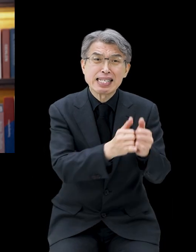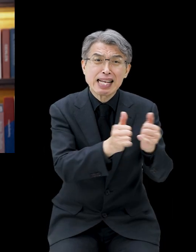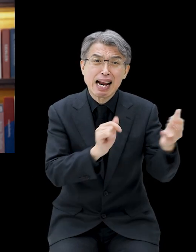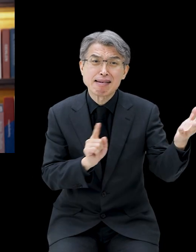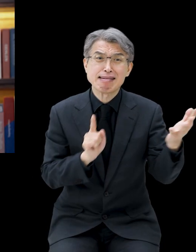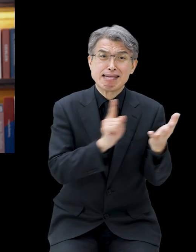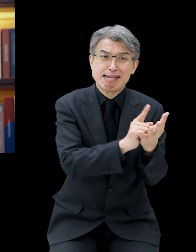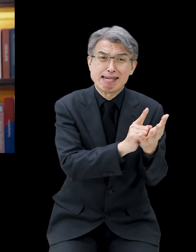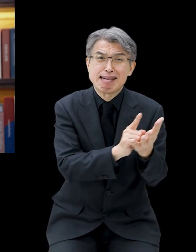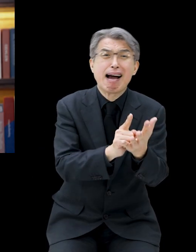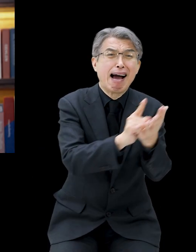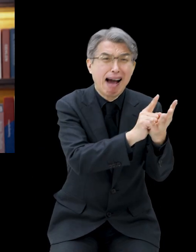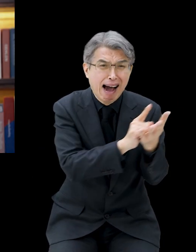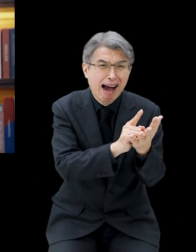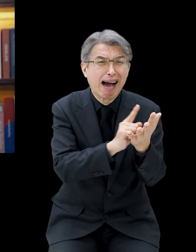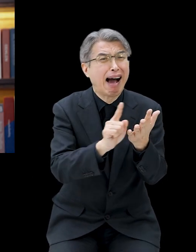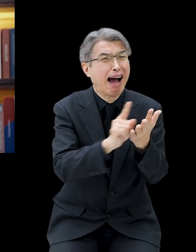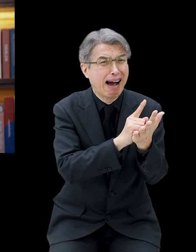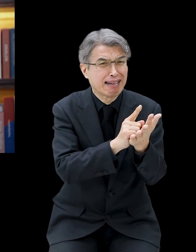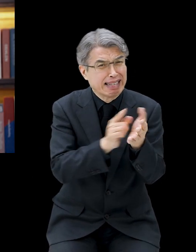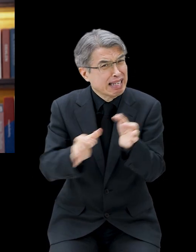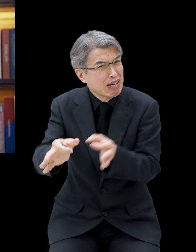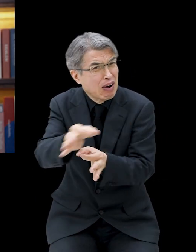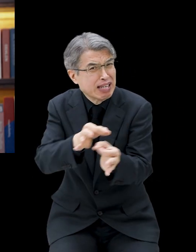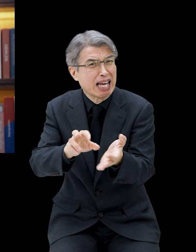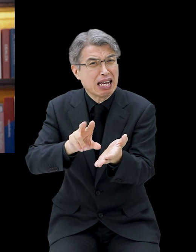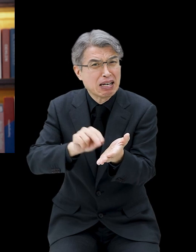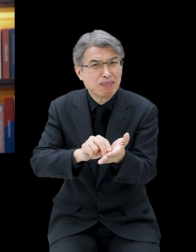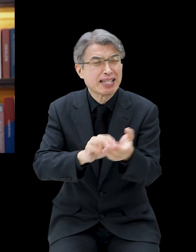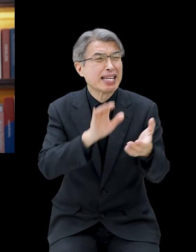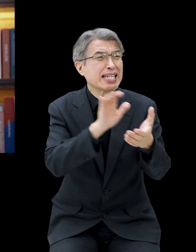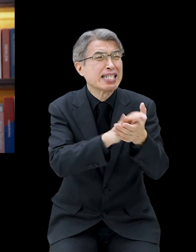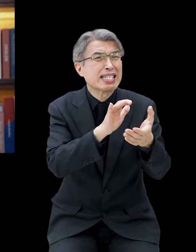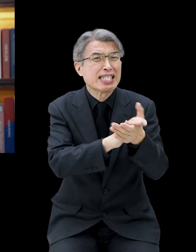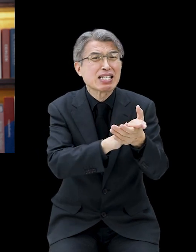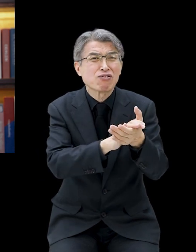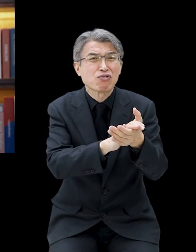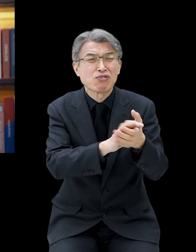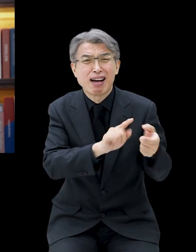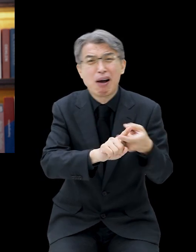인간관계나 뭐 경제적인 문제, 교관계 이런 것들이 보통